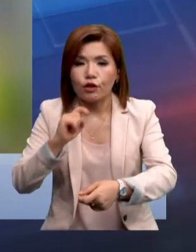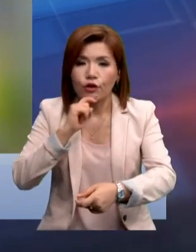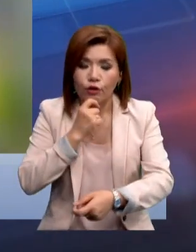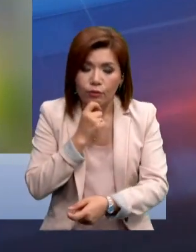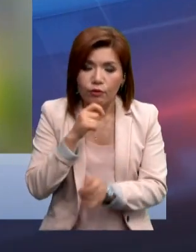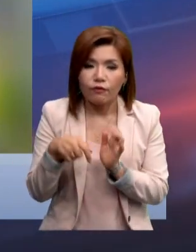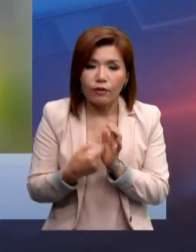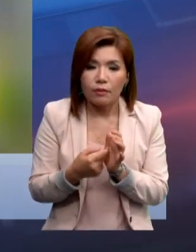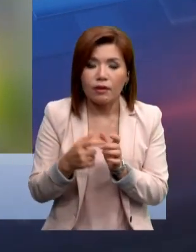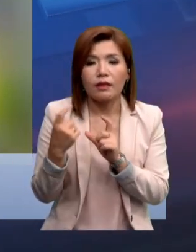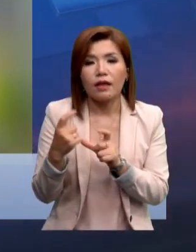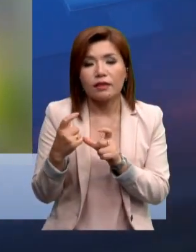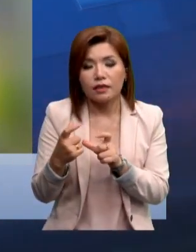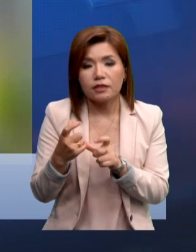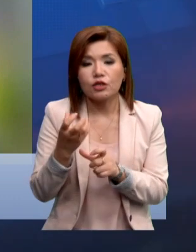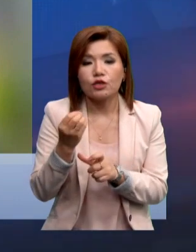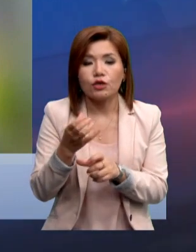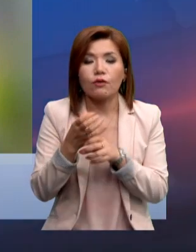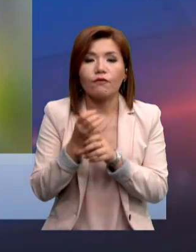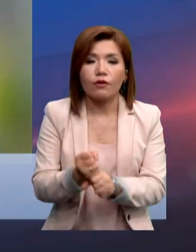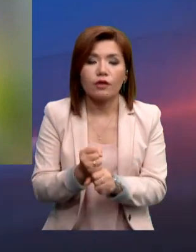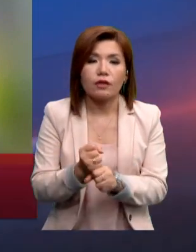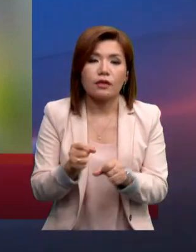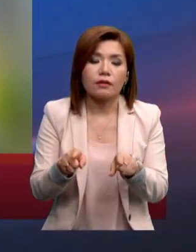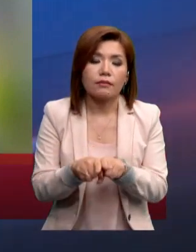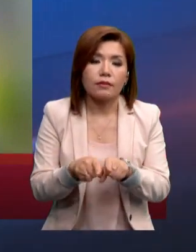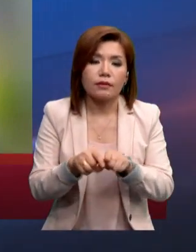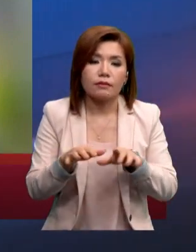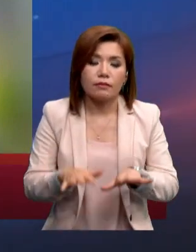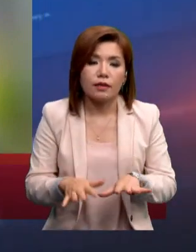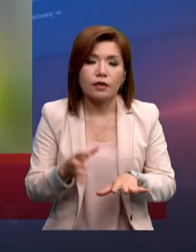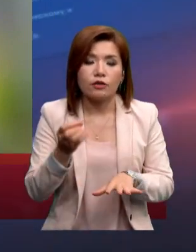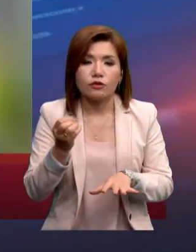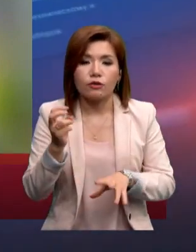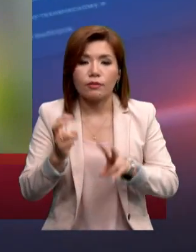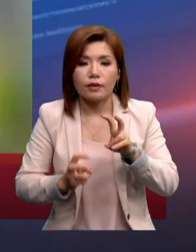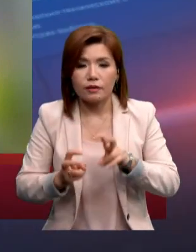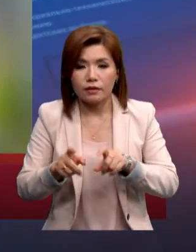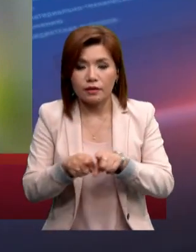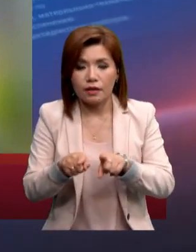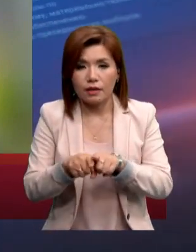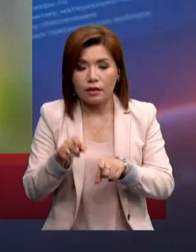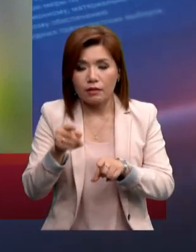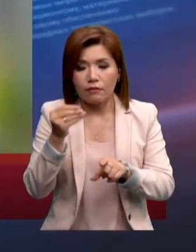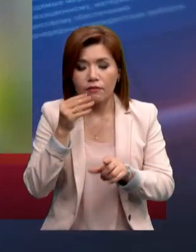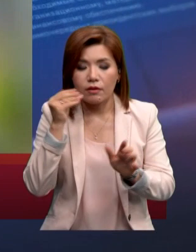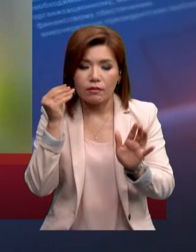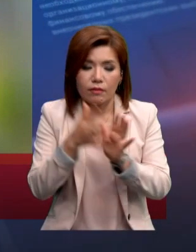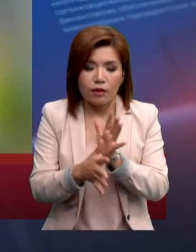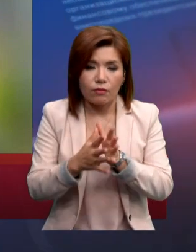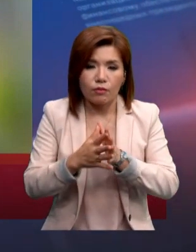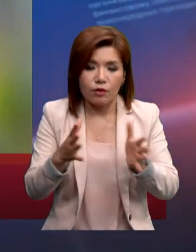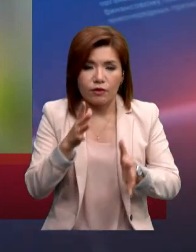вопрос логистики. Это сокращение углеродного следа со стороны именно производителей. Они не тратят большие ресурсы